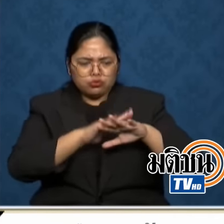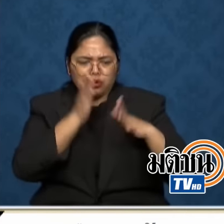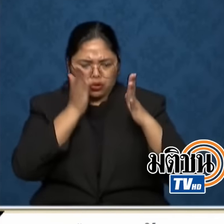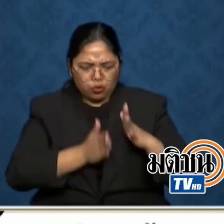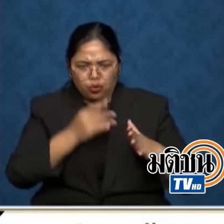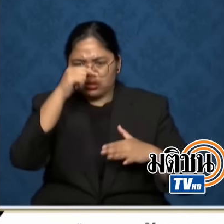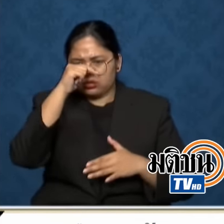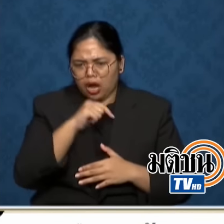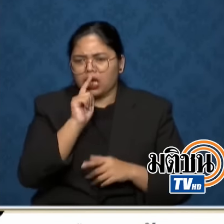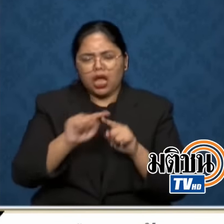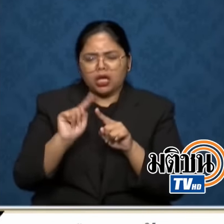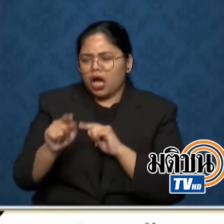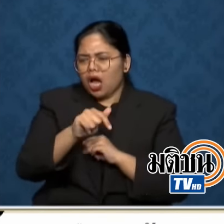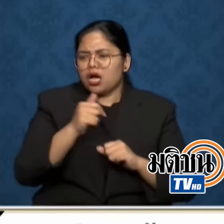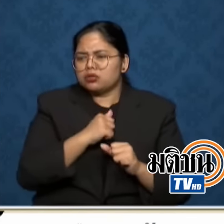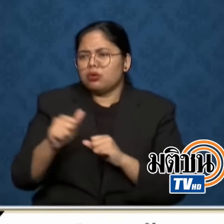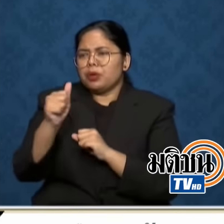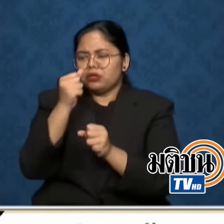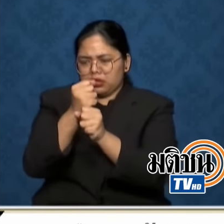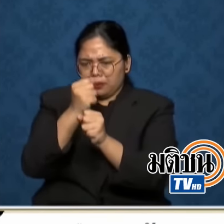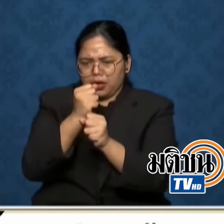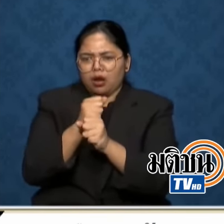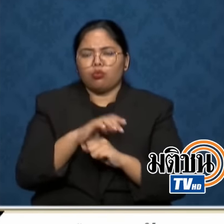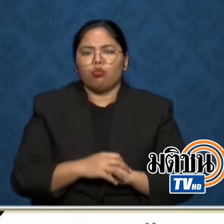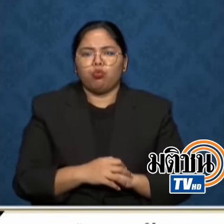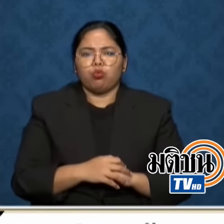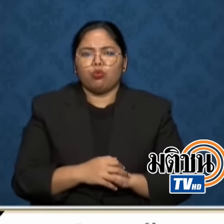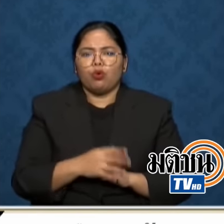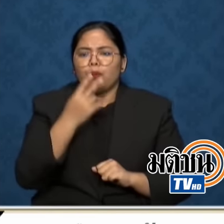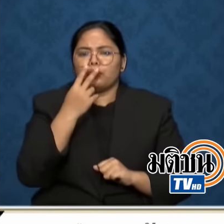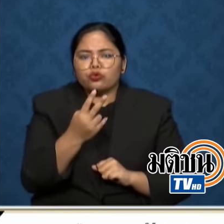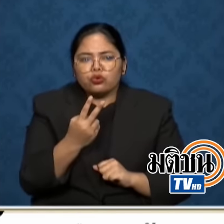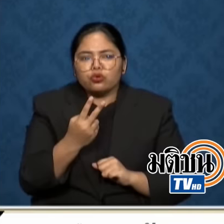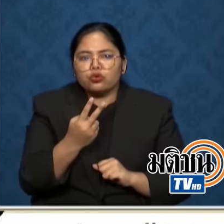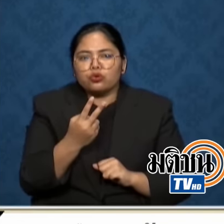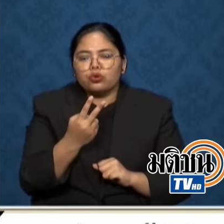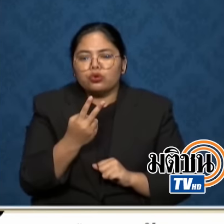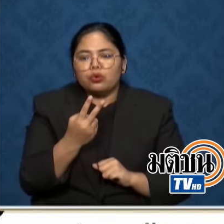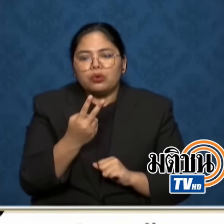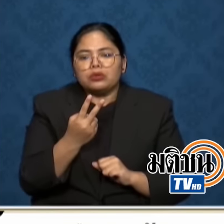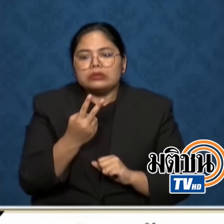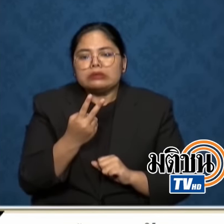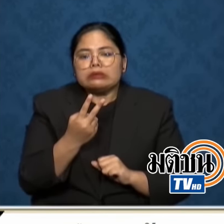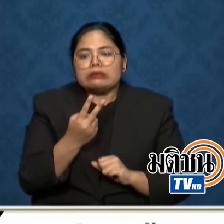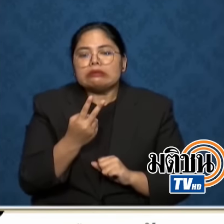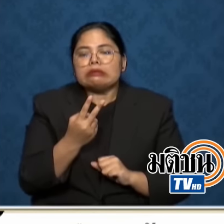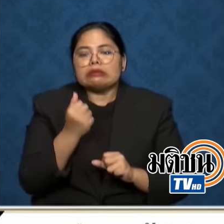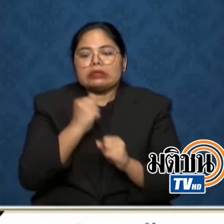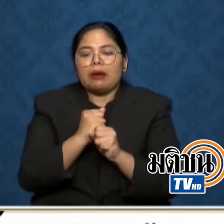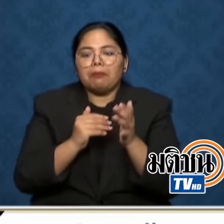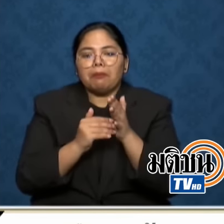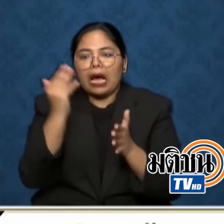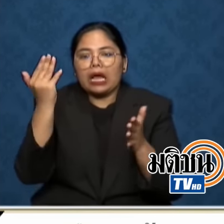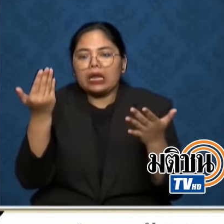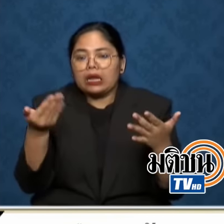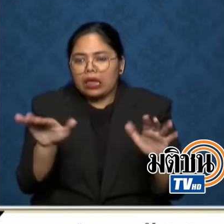น้องบิลลี่ไปฟีดกับรีฮันน่านู่นนี่นะครับแต่พอมาดูผลสัมฤทธิ์ครับท่านประธานผลสัมฤทธิ์ที่เข